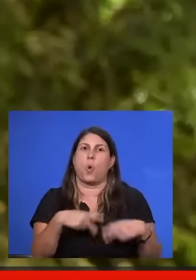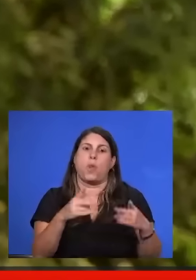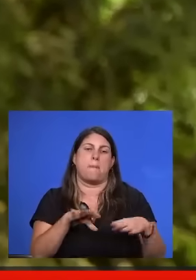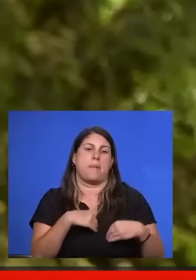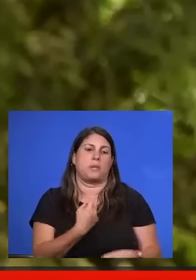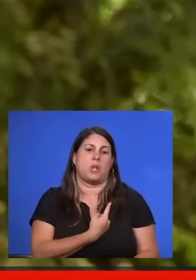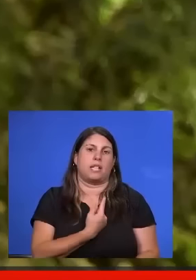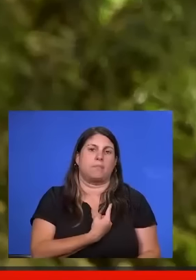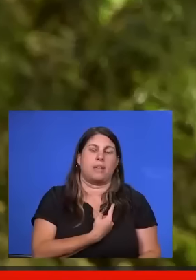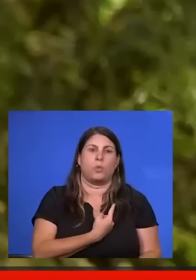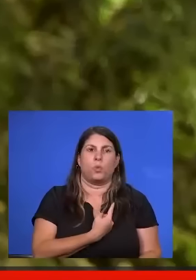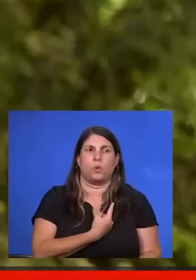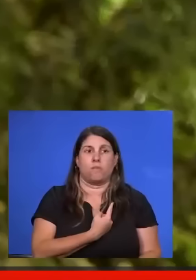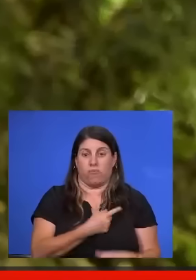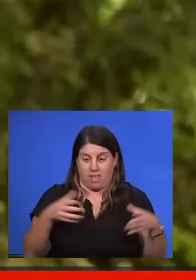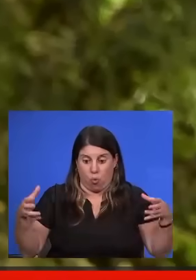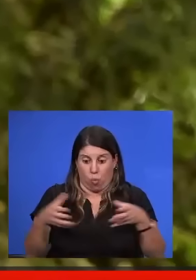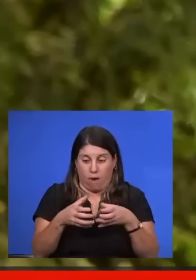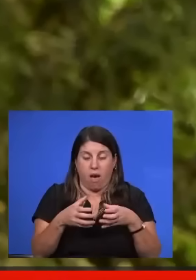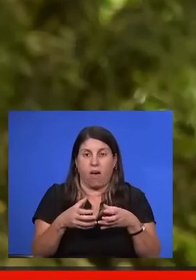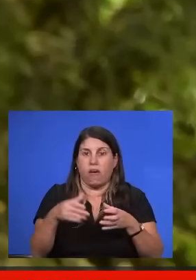כאומה, כמדינה,